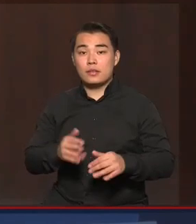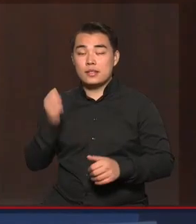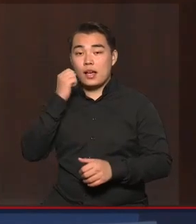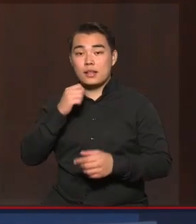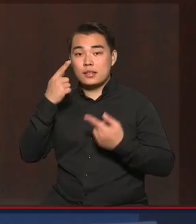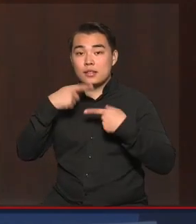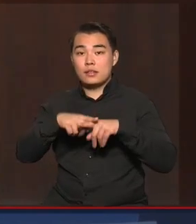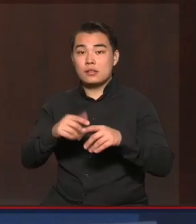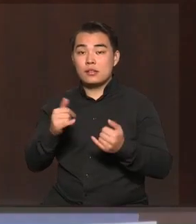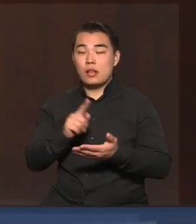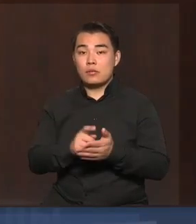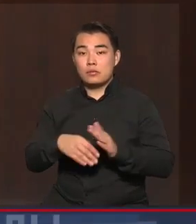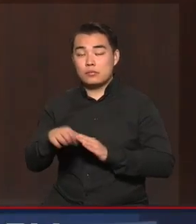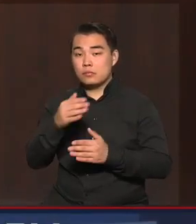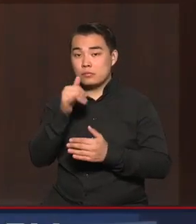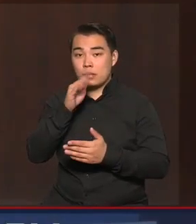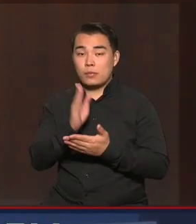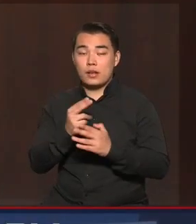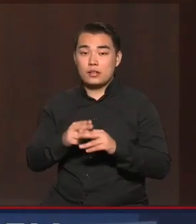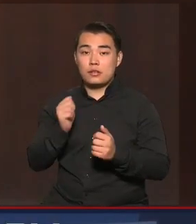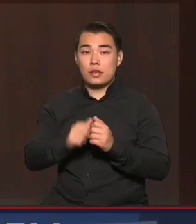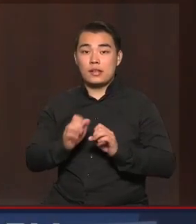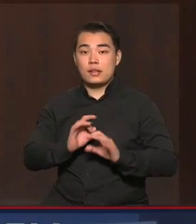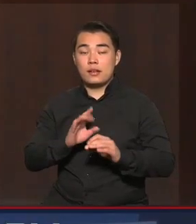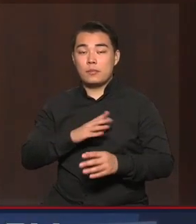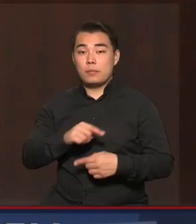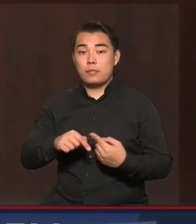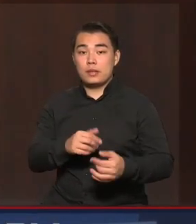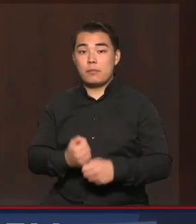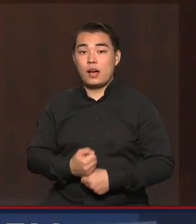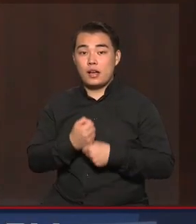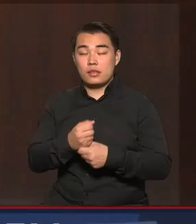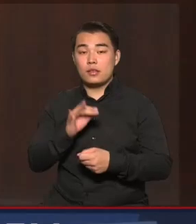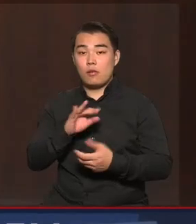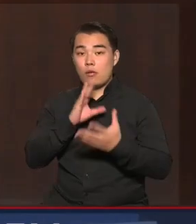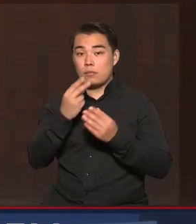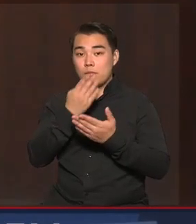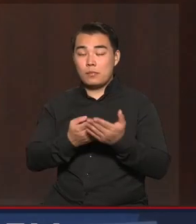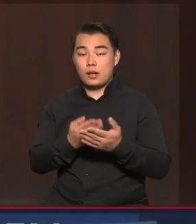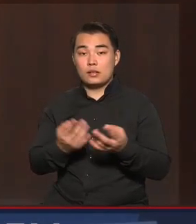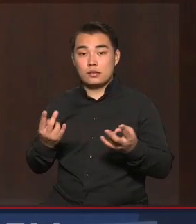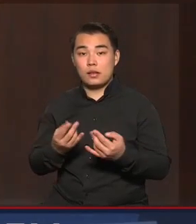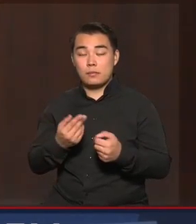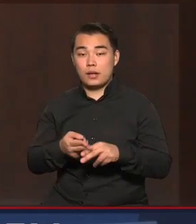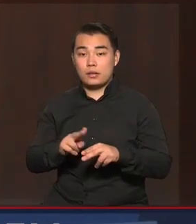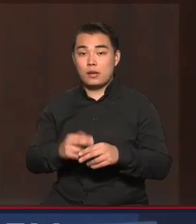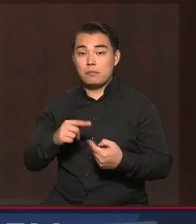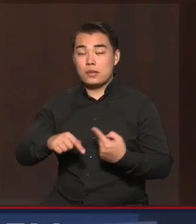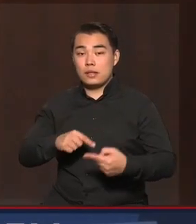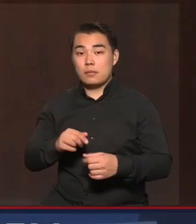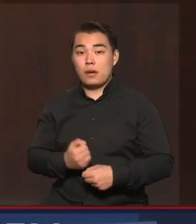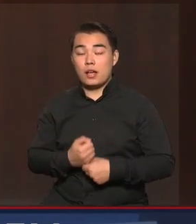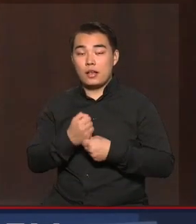компаниялар нарықтан кетпейді. Бұл туралы талай айтылды. Бизнесті қолдау тиімді, икемді және нәтижелі болуы тиіс. Сондықтан бизнесті